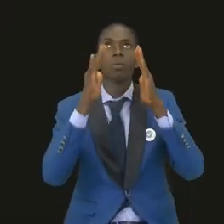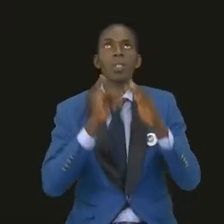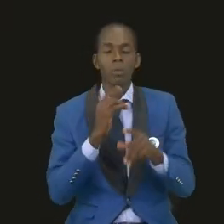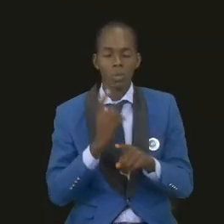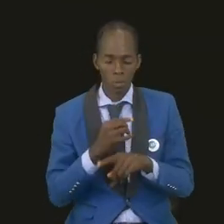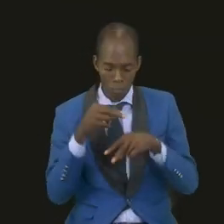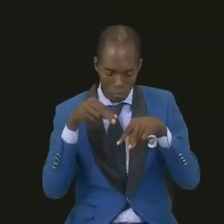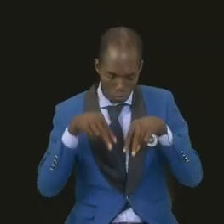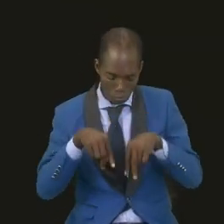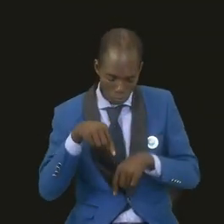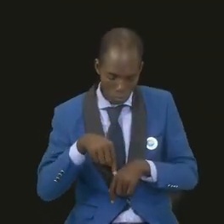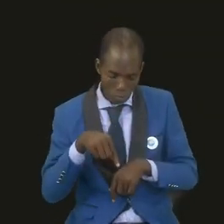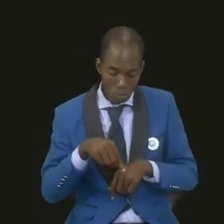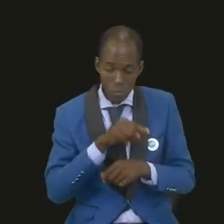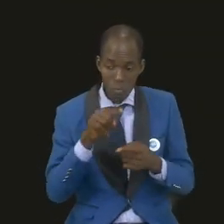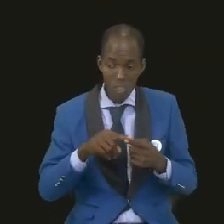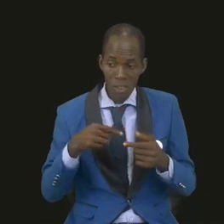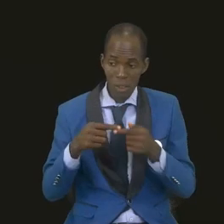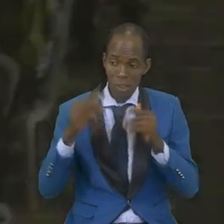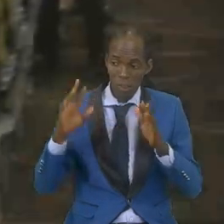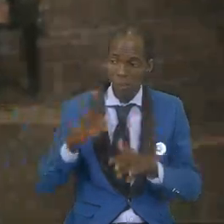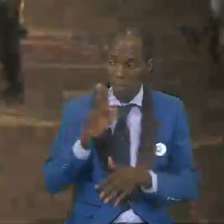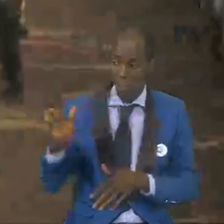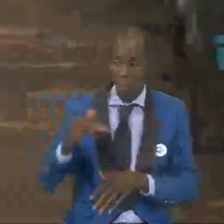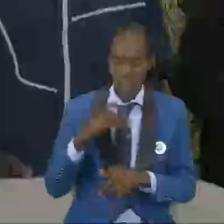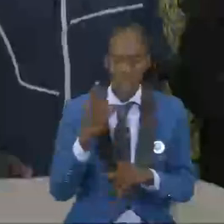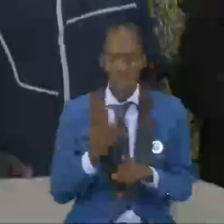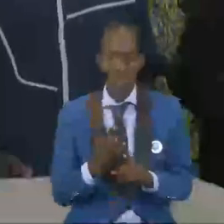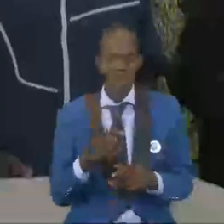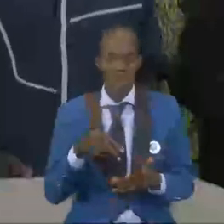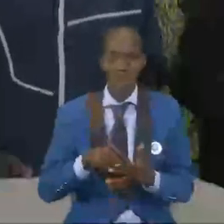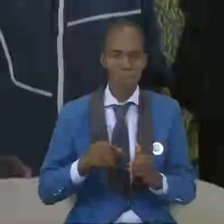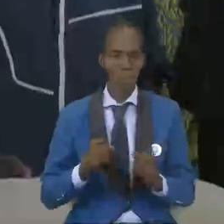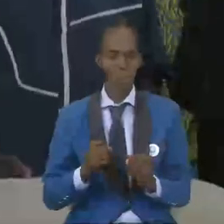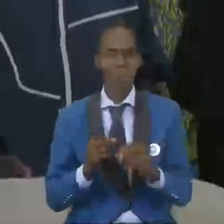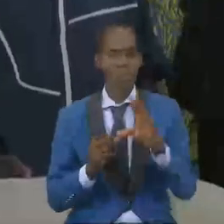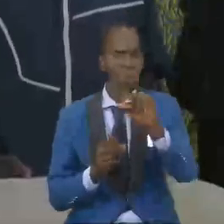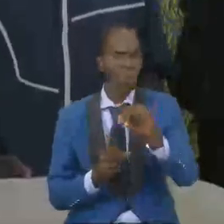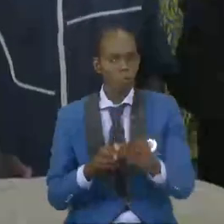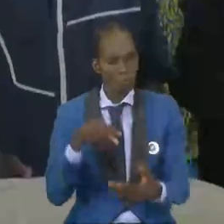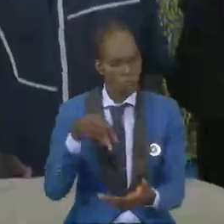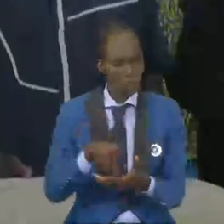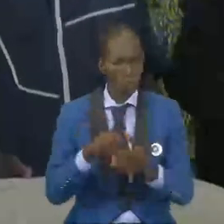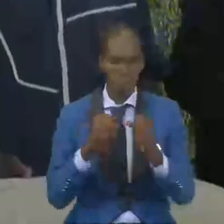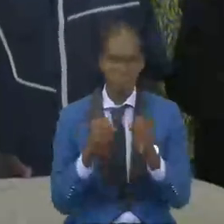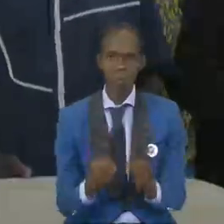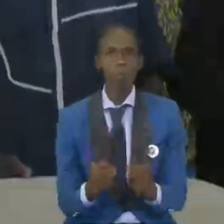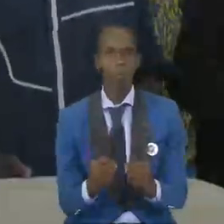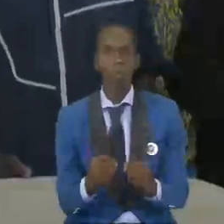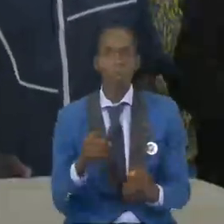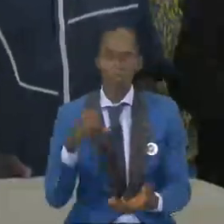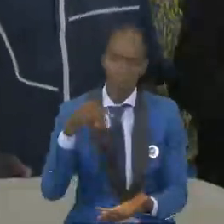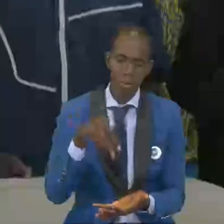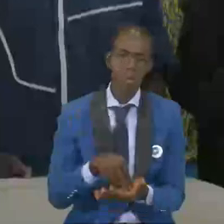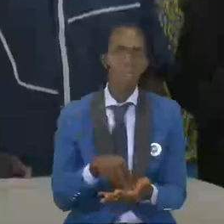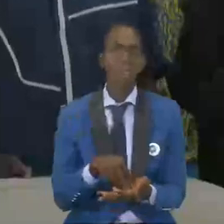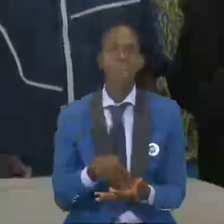Quand ils sont là, je n'arrive pas à lever les yeux. Quand ils sont là, je n'arrive pas à tenir ferme.